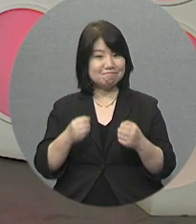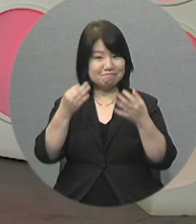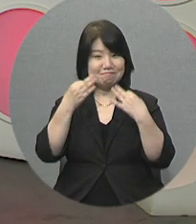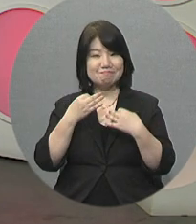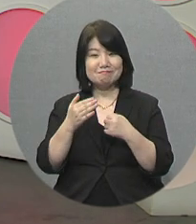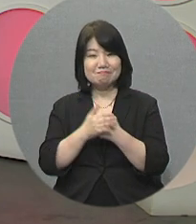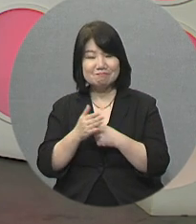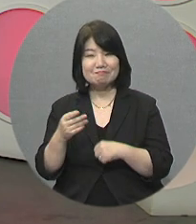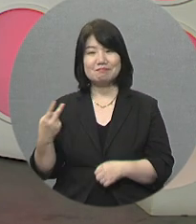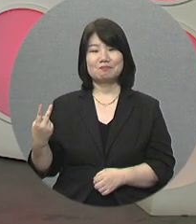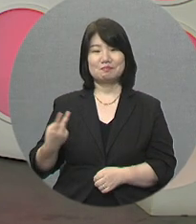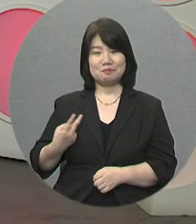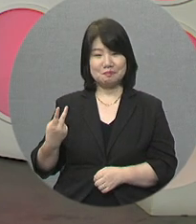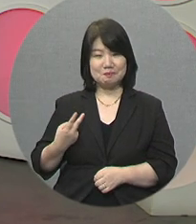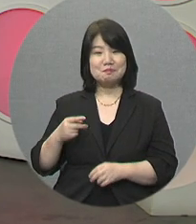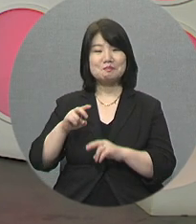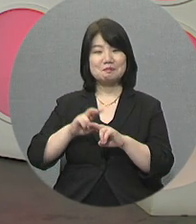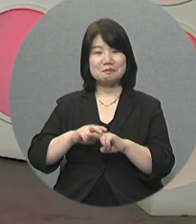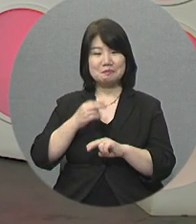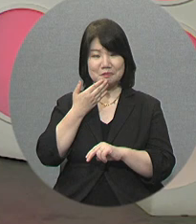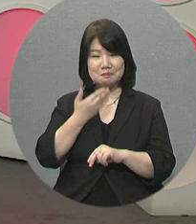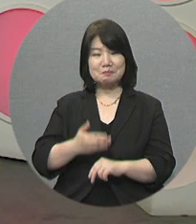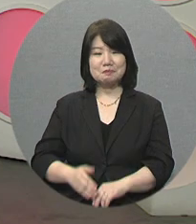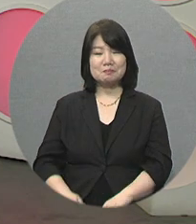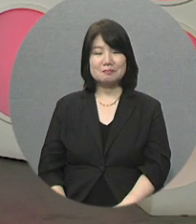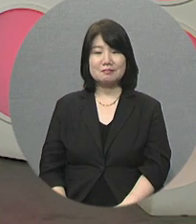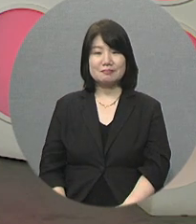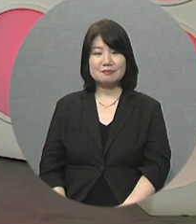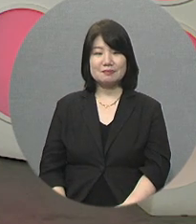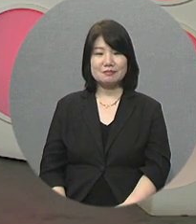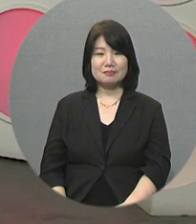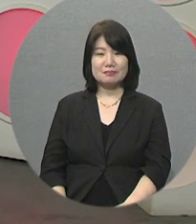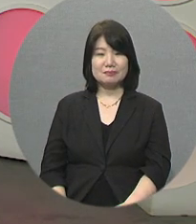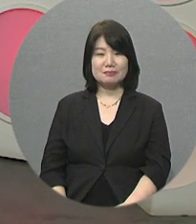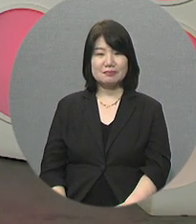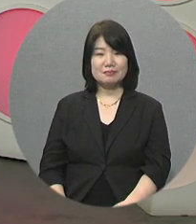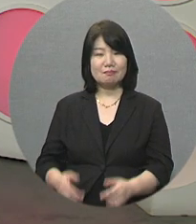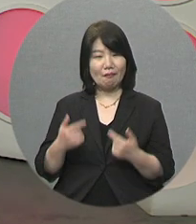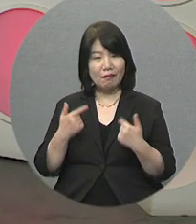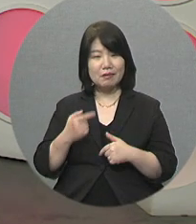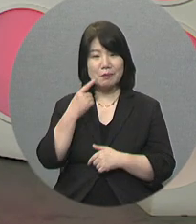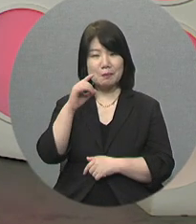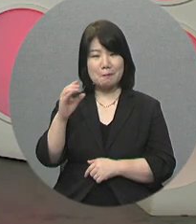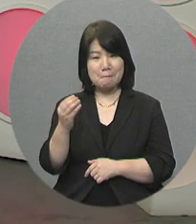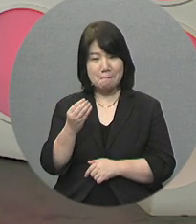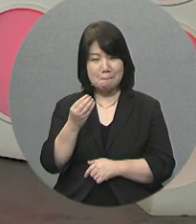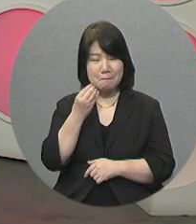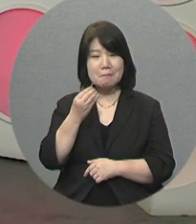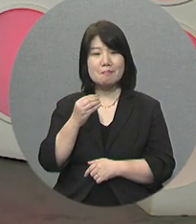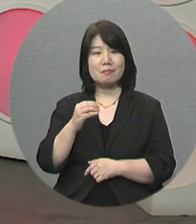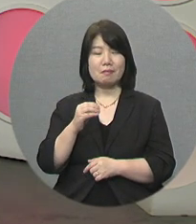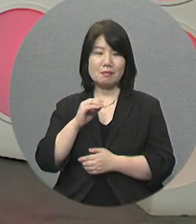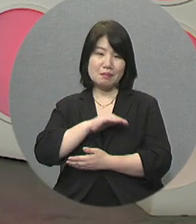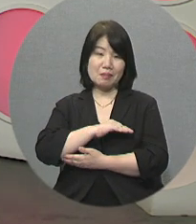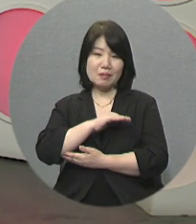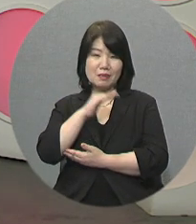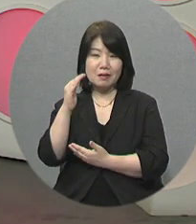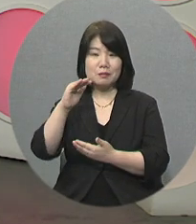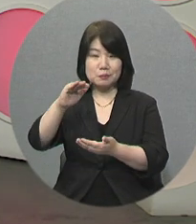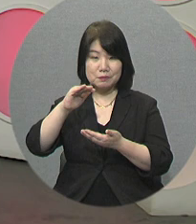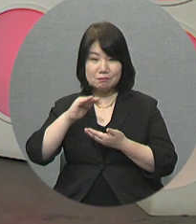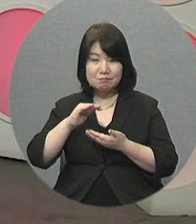때문에 여정인과 가수 태훈이 이 자리에 함께할 수 있는 겁니다. 항상 또 저희 이렇게 좋은 멋진 감동 사연들 저희 복지